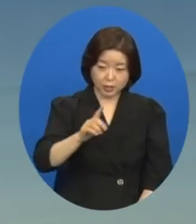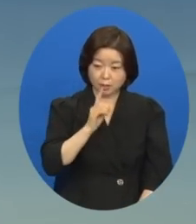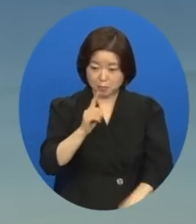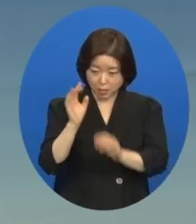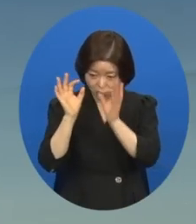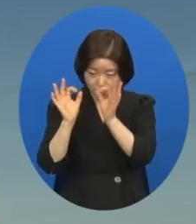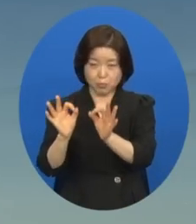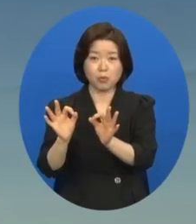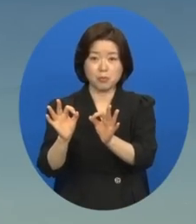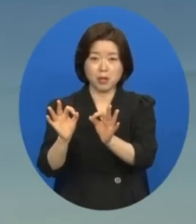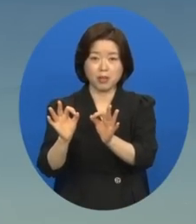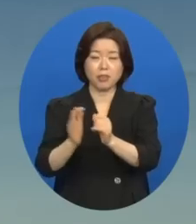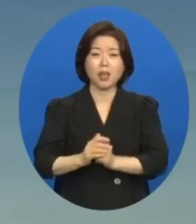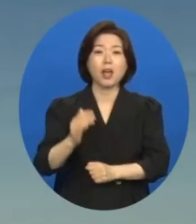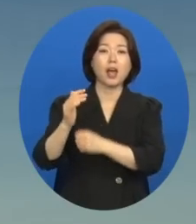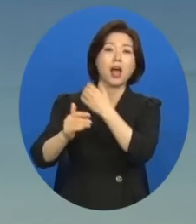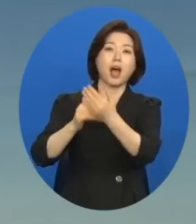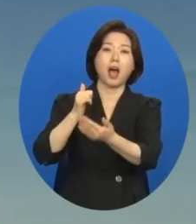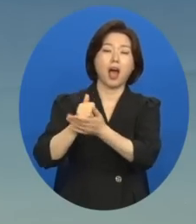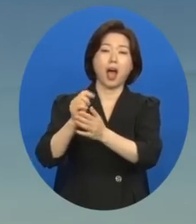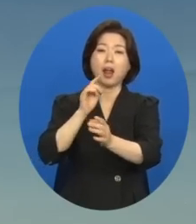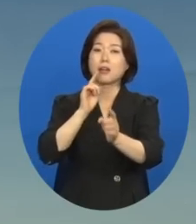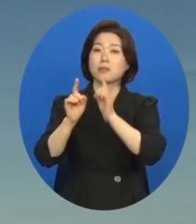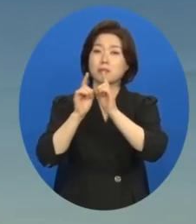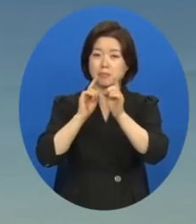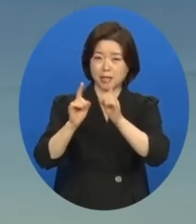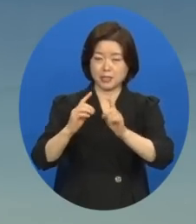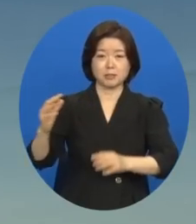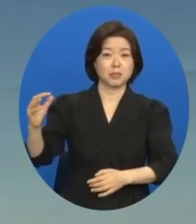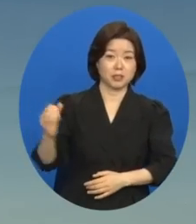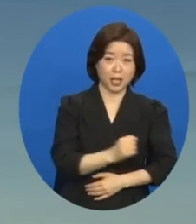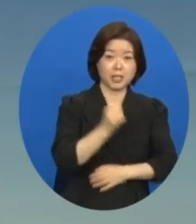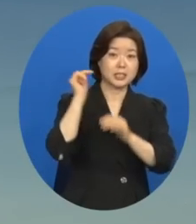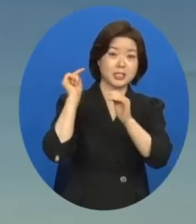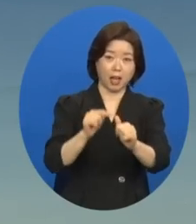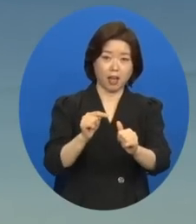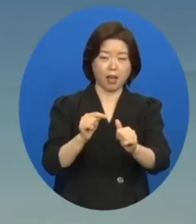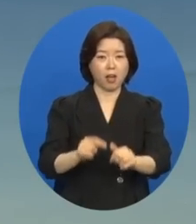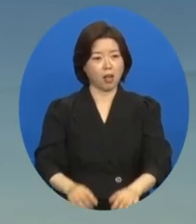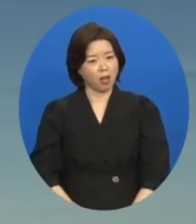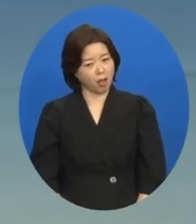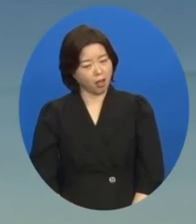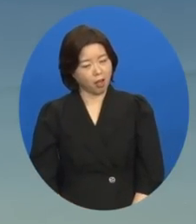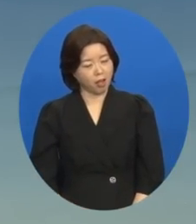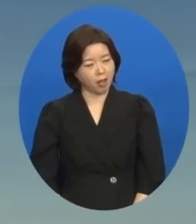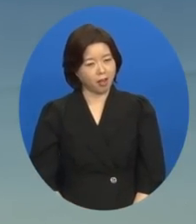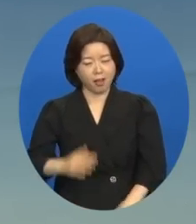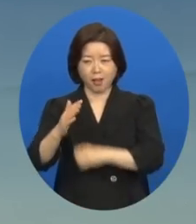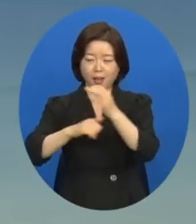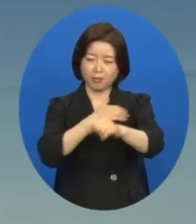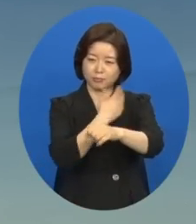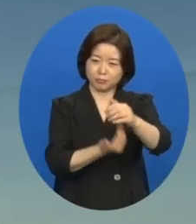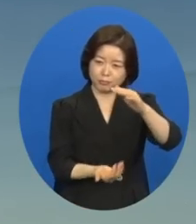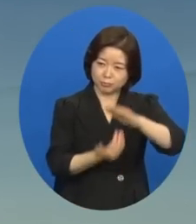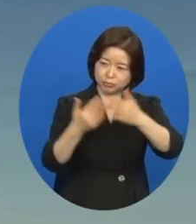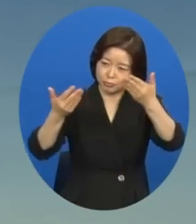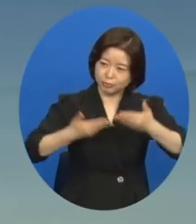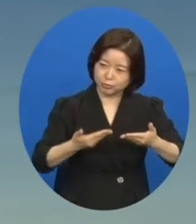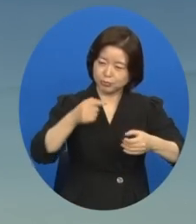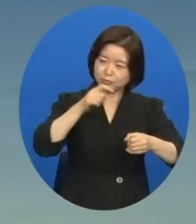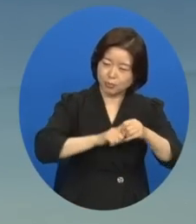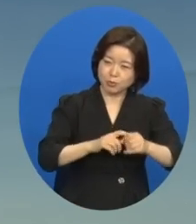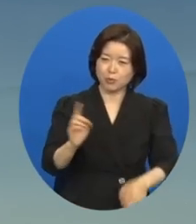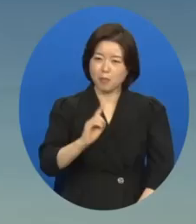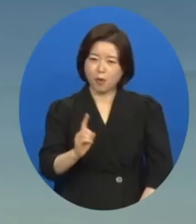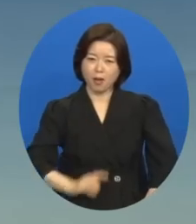즉 하나님의 말씀을 가지라 라는 거예요. 아니, 하나님의 전능하심을 주시려면 좀